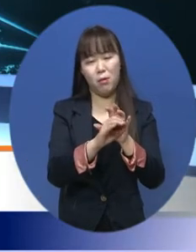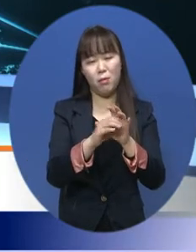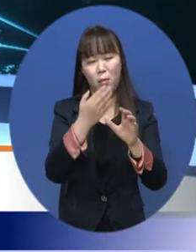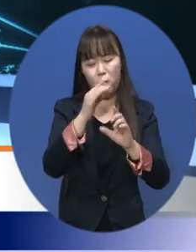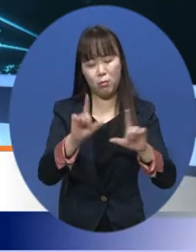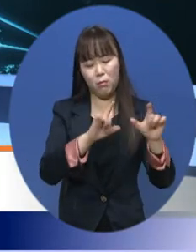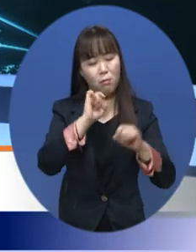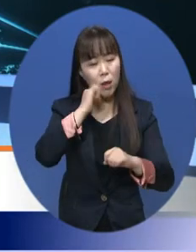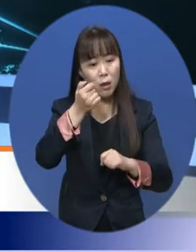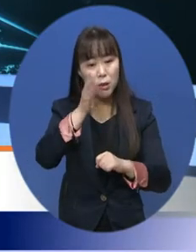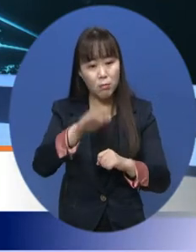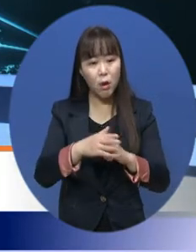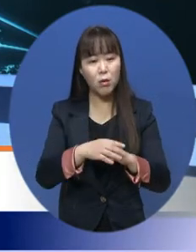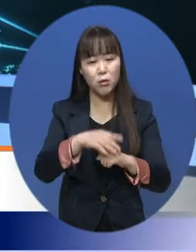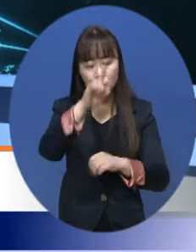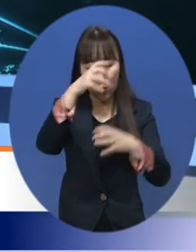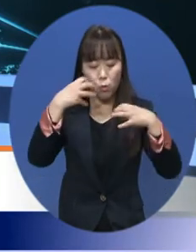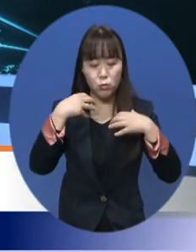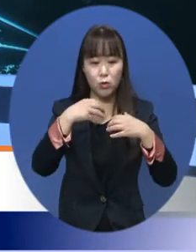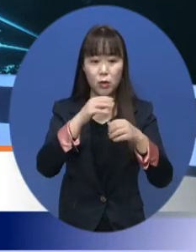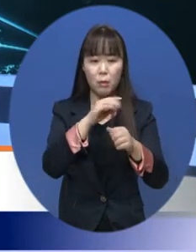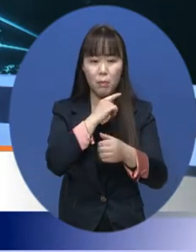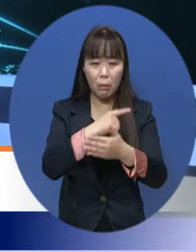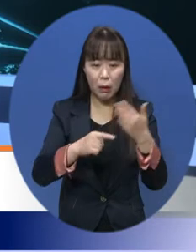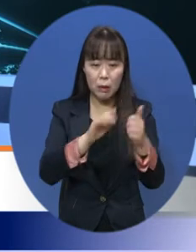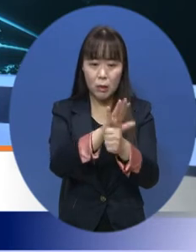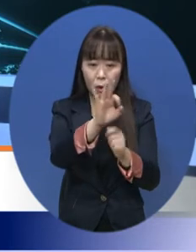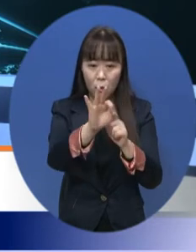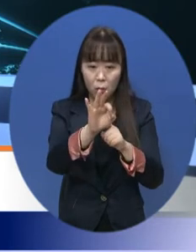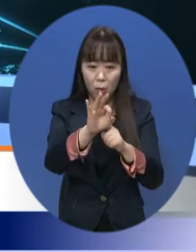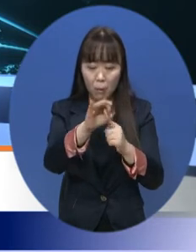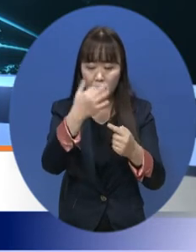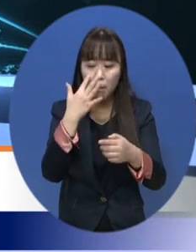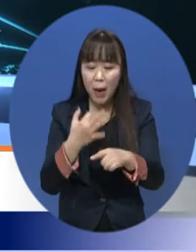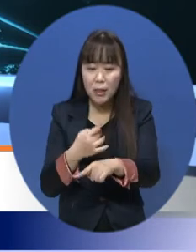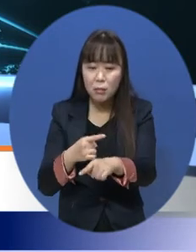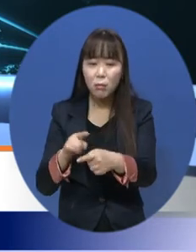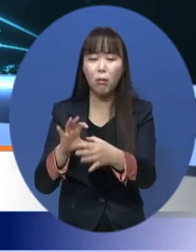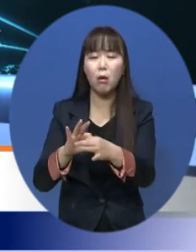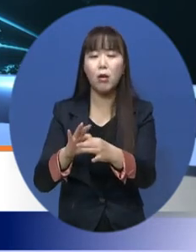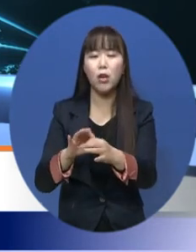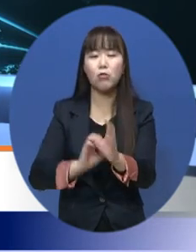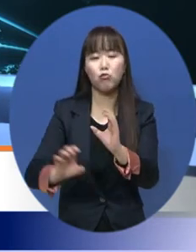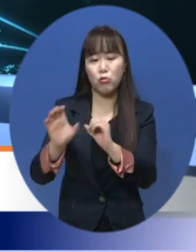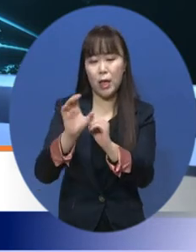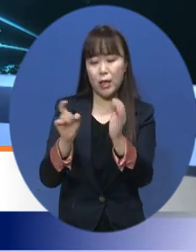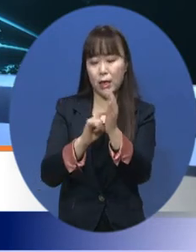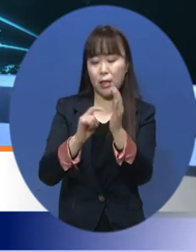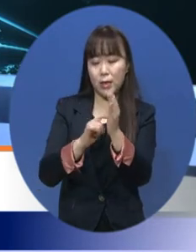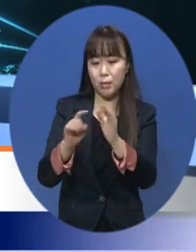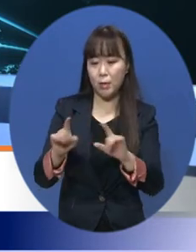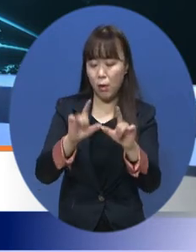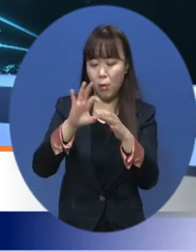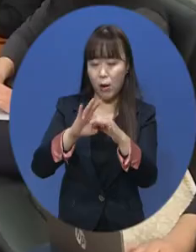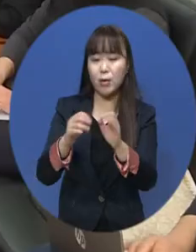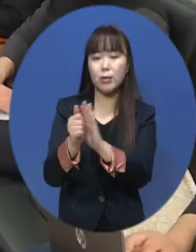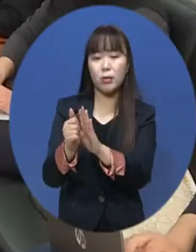어려워졌지만 정부 재난지원금 대상에서 제외된 업종에 대해 추가 긴급 민생지원금을 지급합니다.